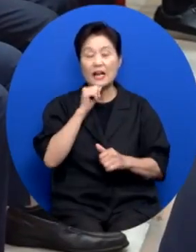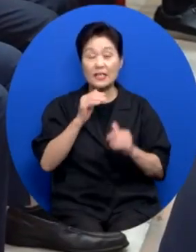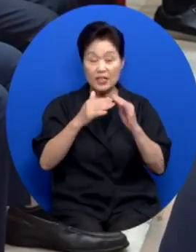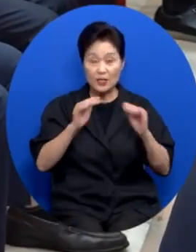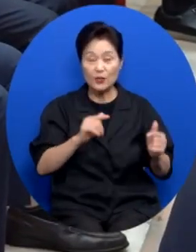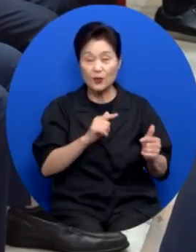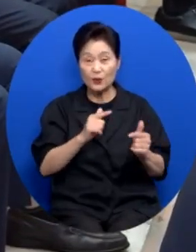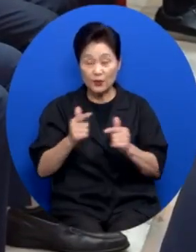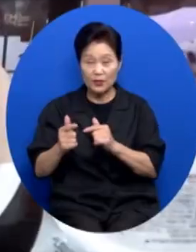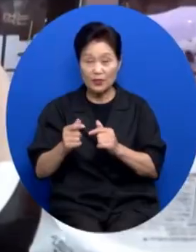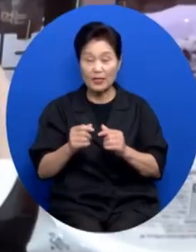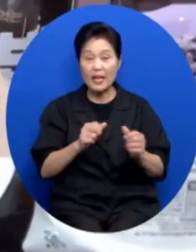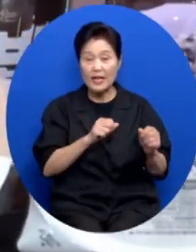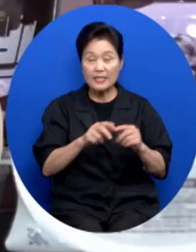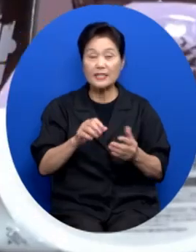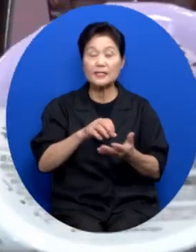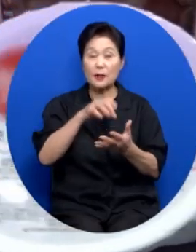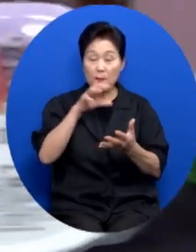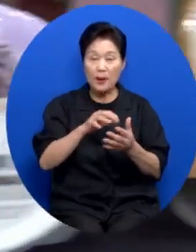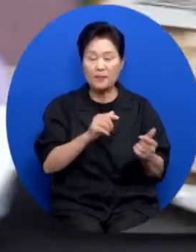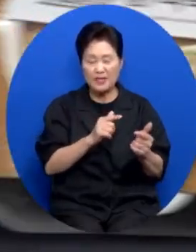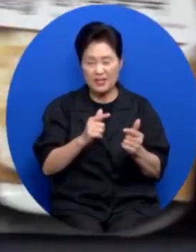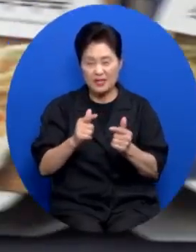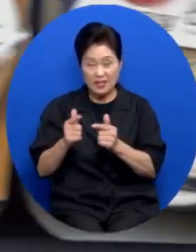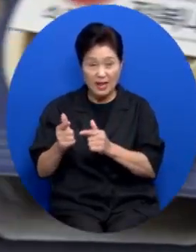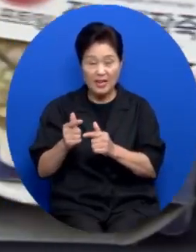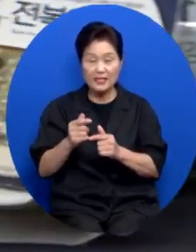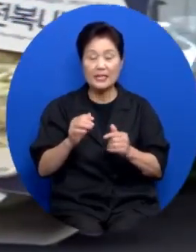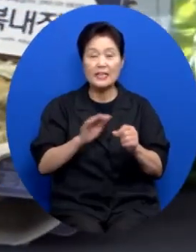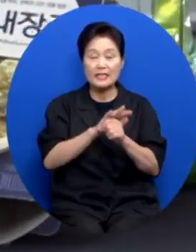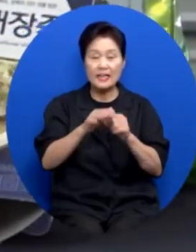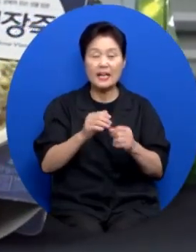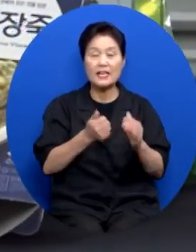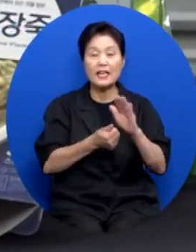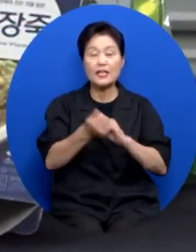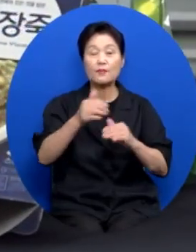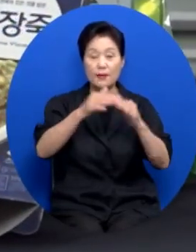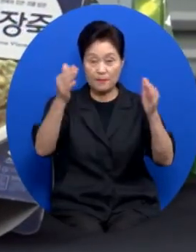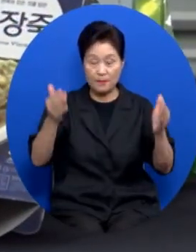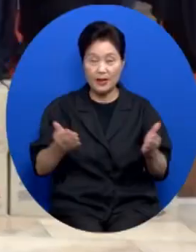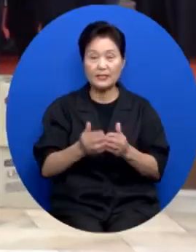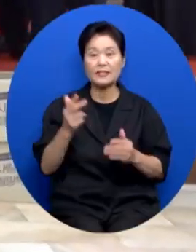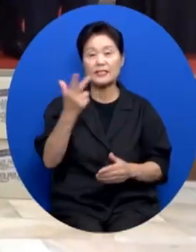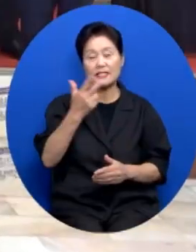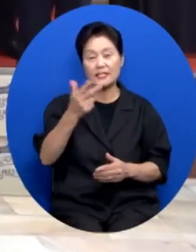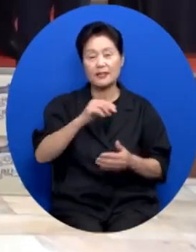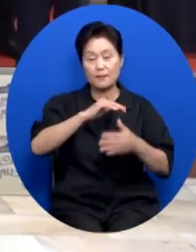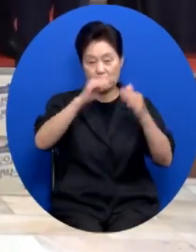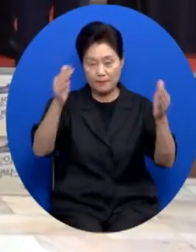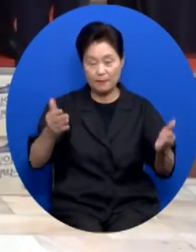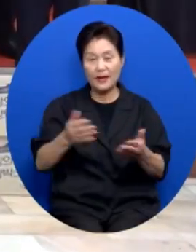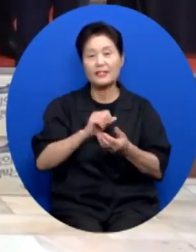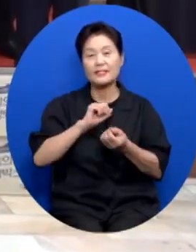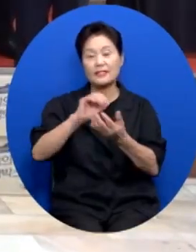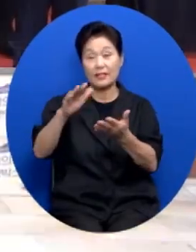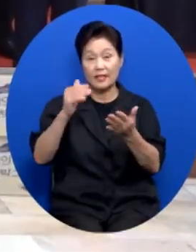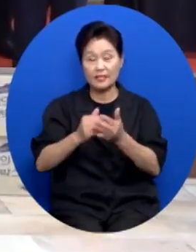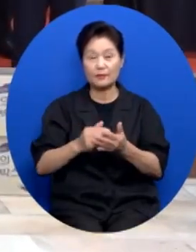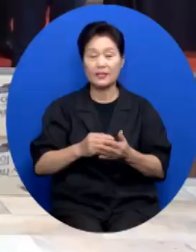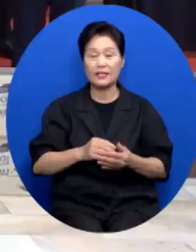즉석밥, 간편조리 식료품 등을 담은 사랑의 희망박스 7,000개를 전달했습니다. 명절과 성탄절